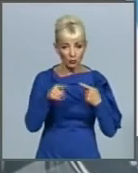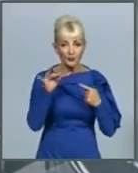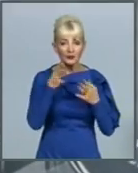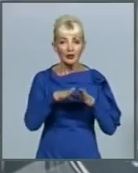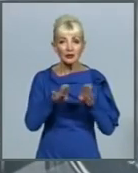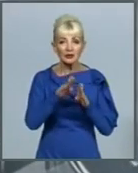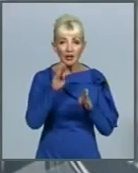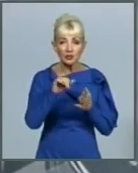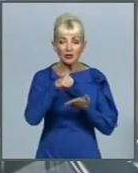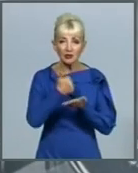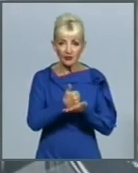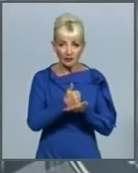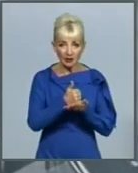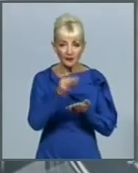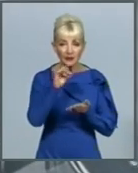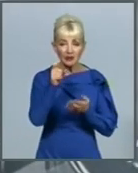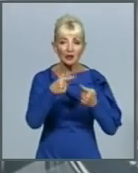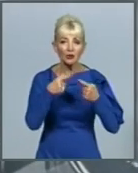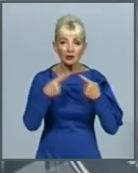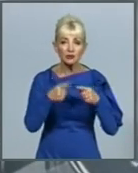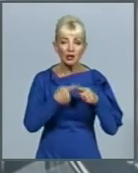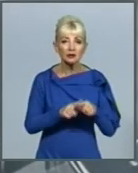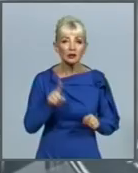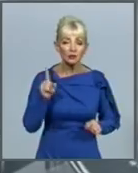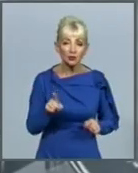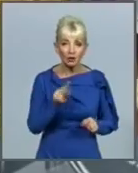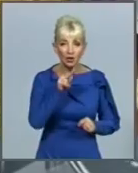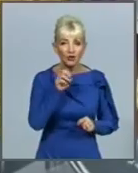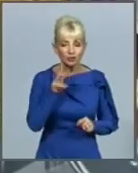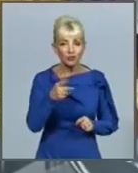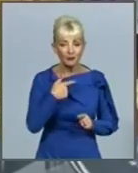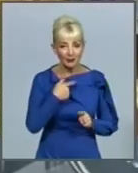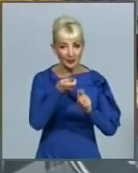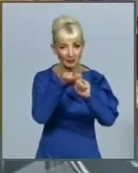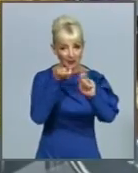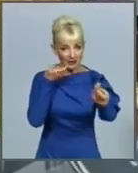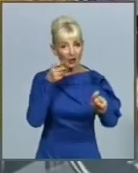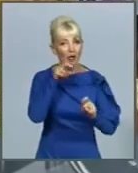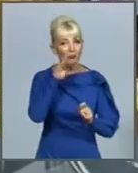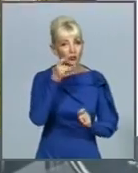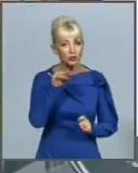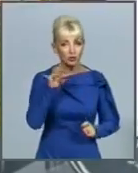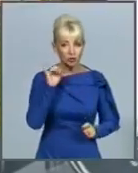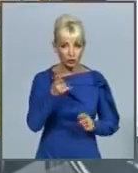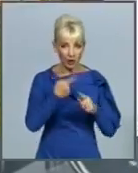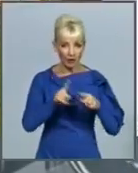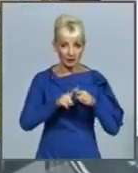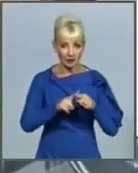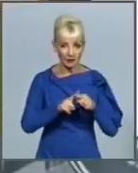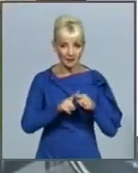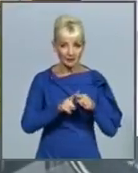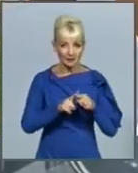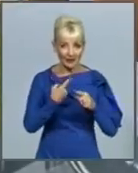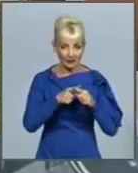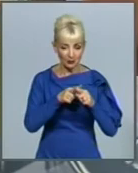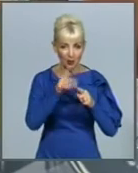также основное из отличий – это то, чем мы прицеливаемся в блочном луке. Это небольшой